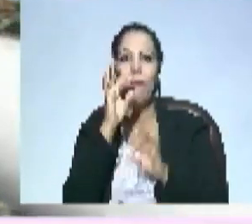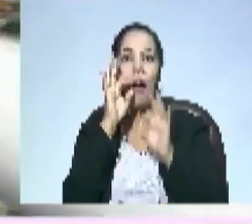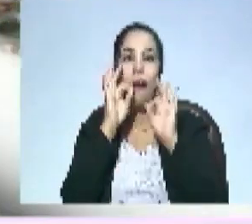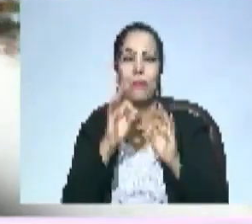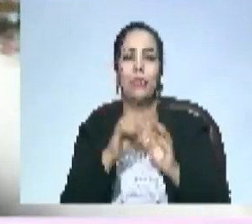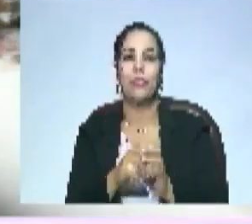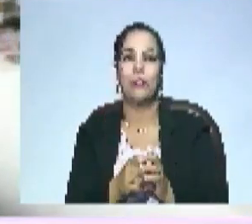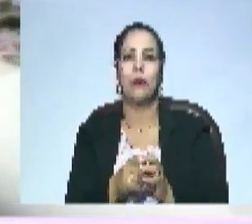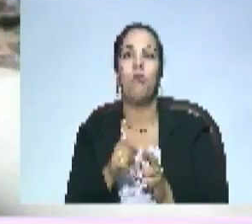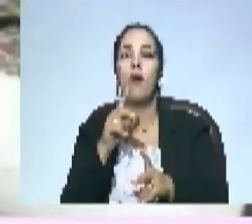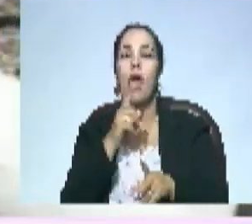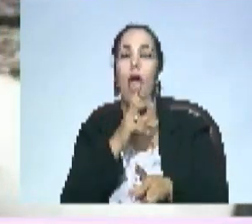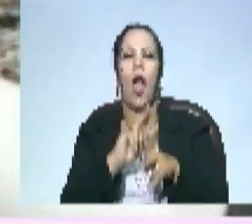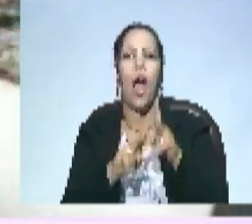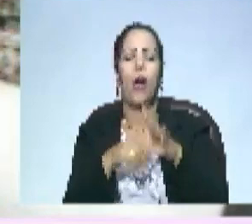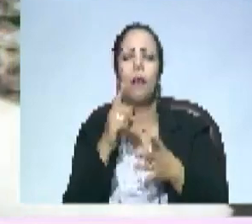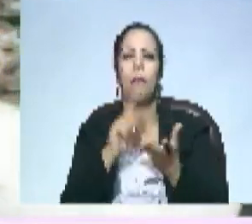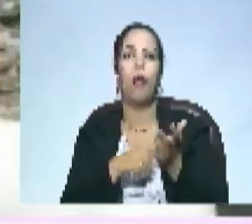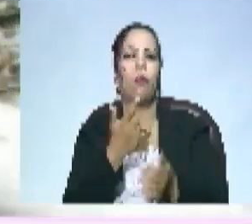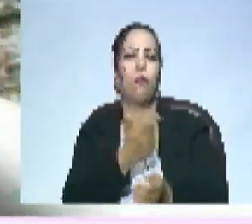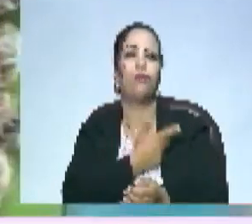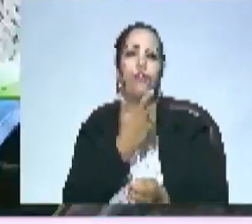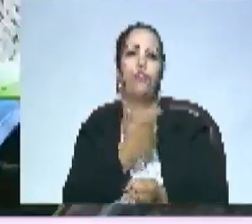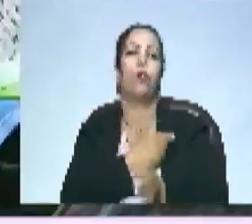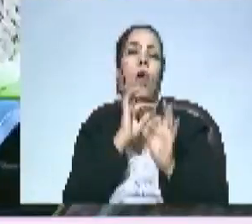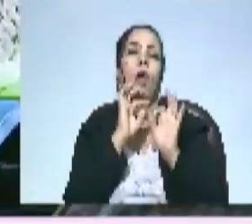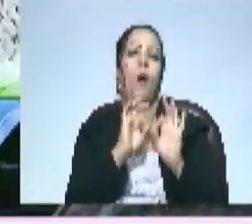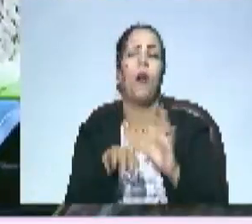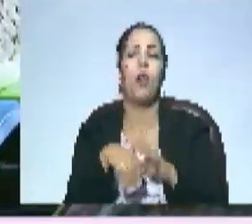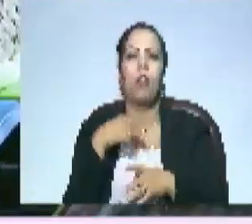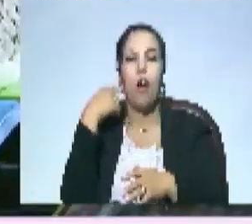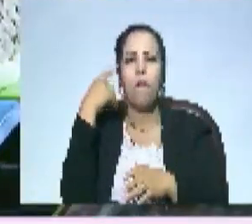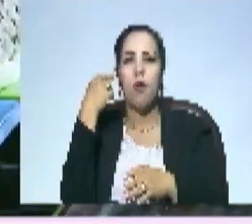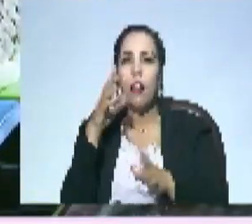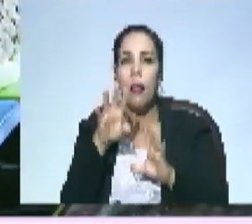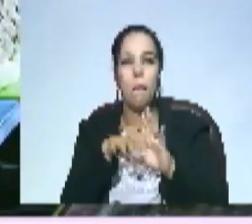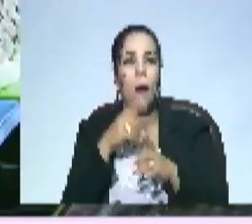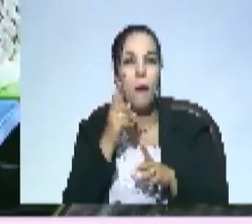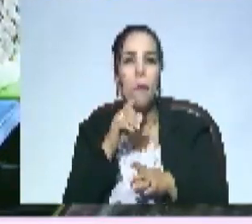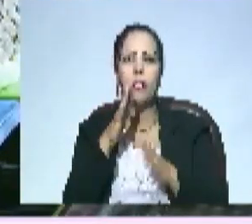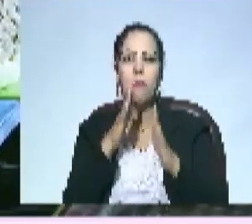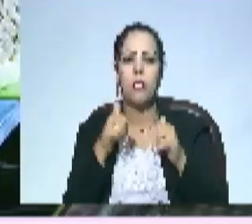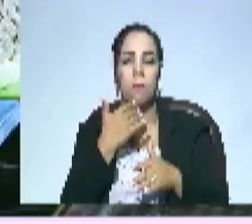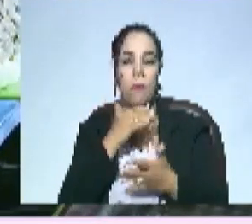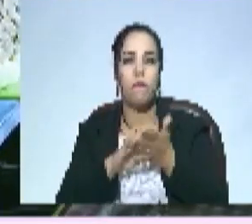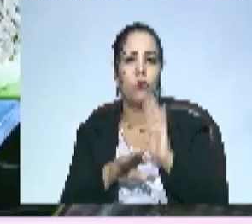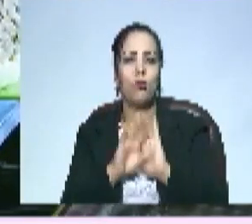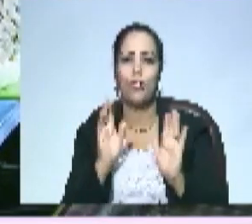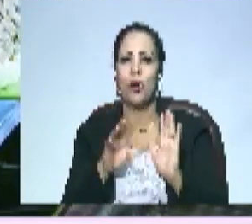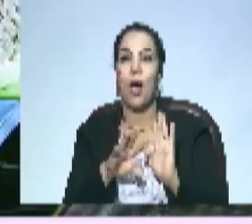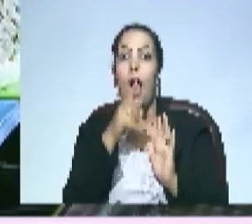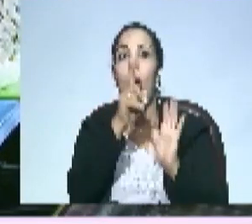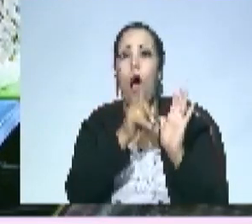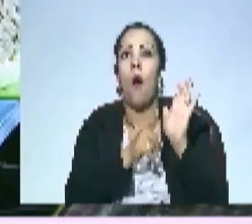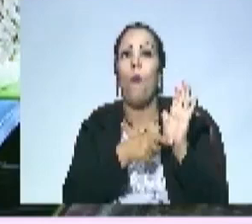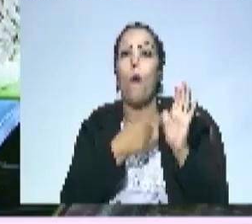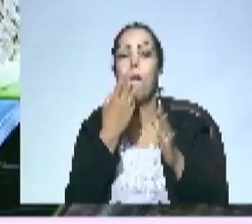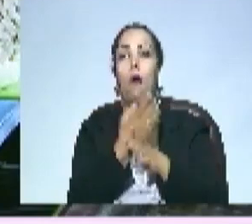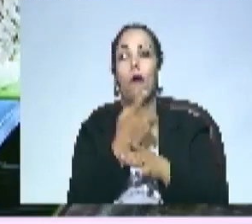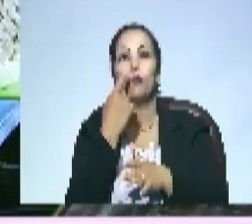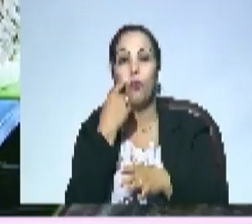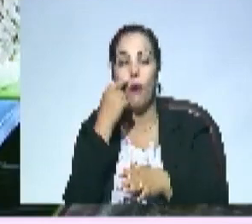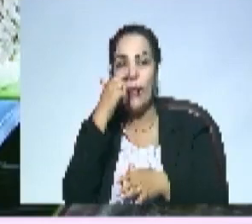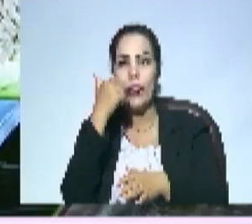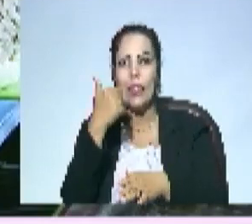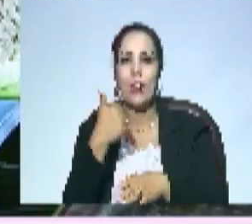خالص حاجه من الحاجات الفخمه جدا اللي ماظنش حد بيعملها هنا انا اتمنى